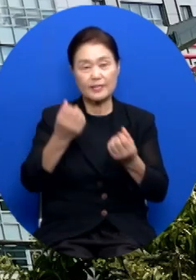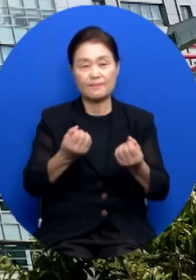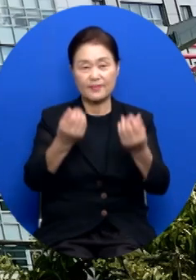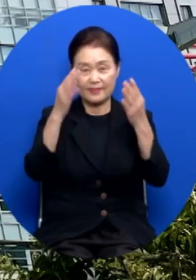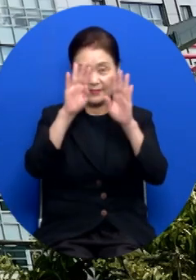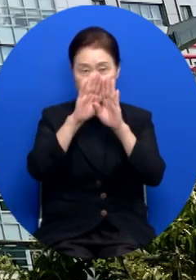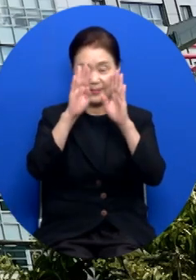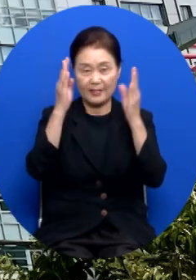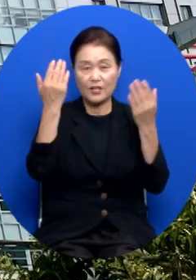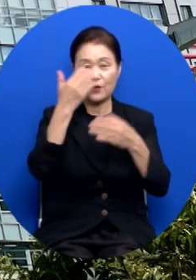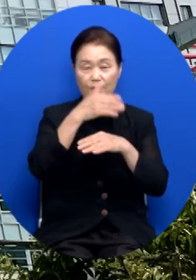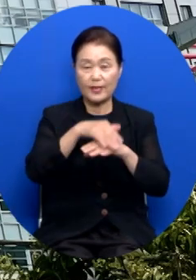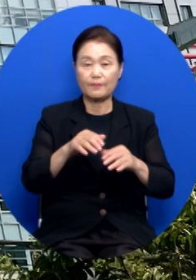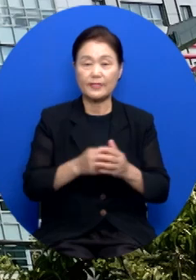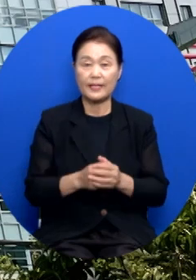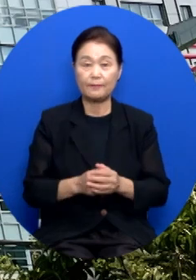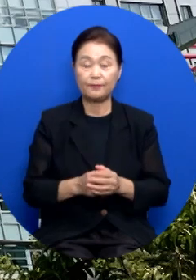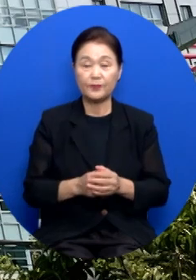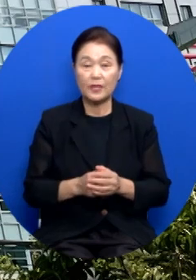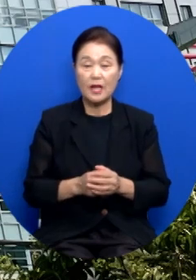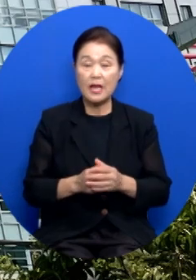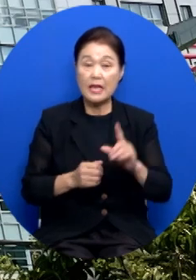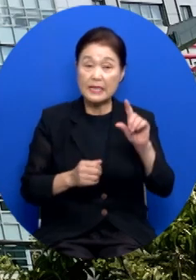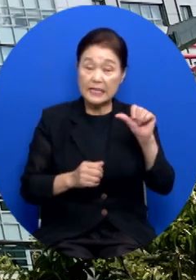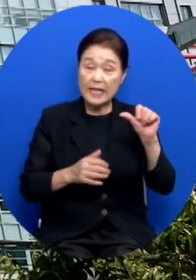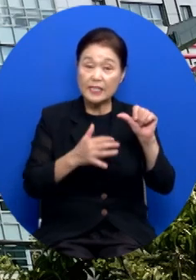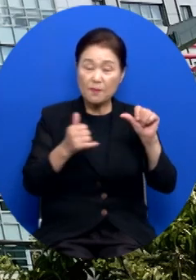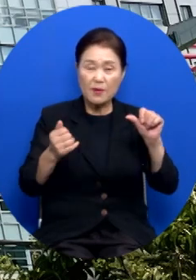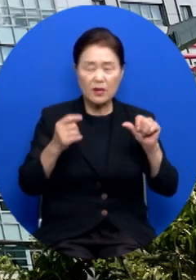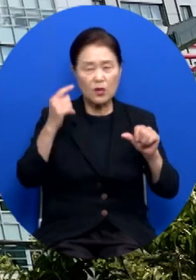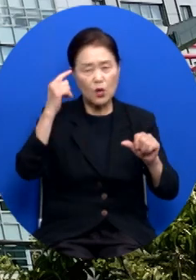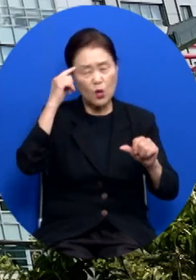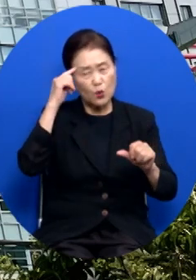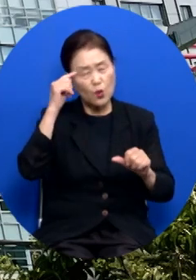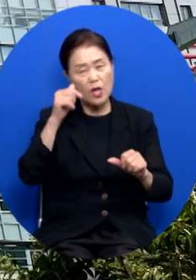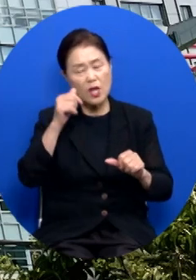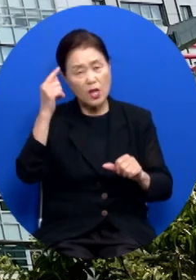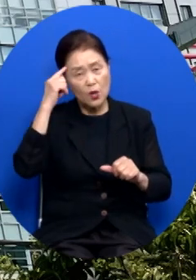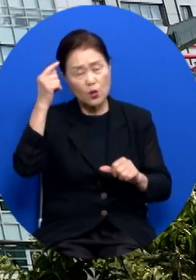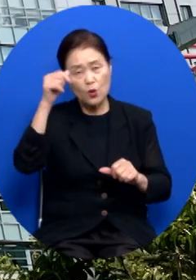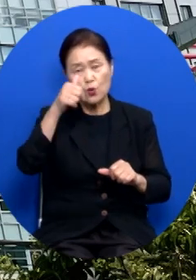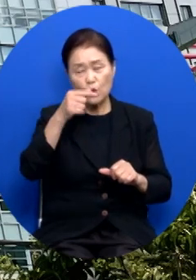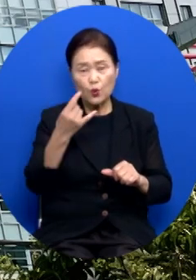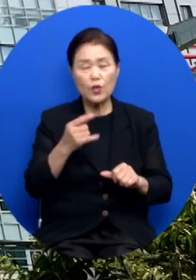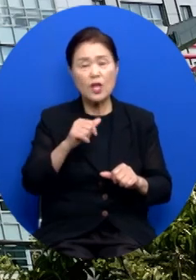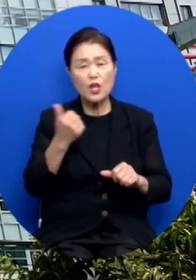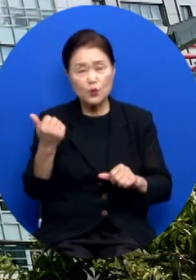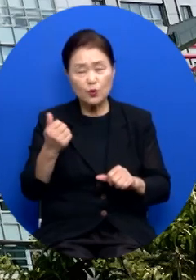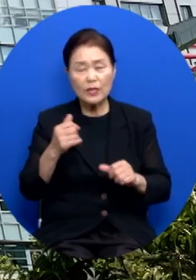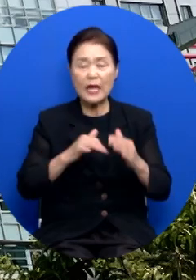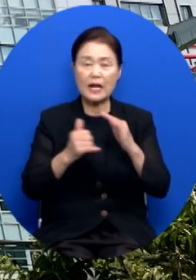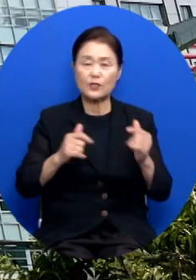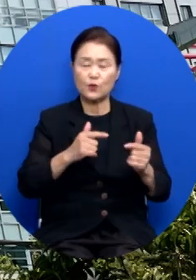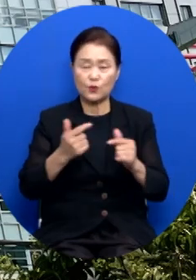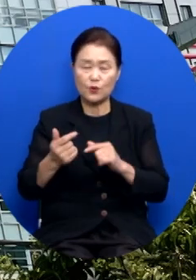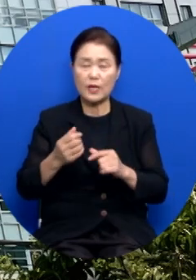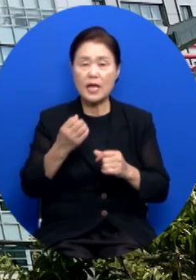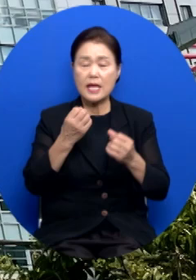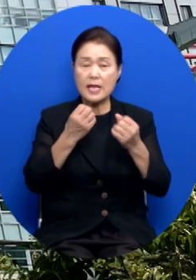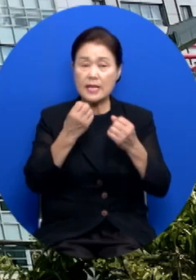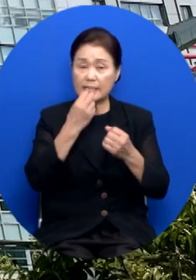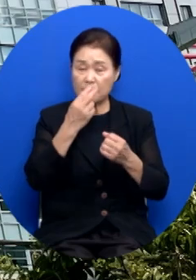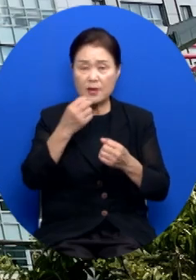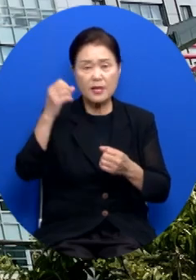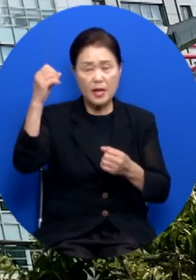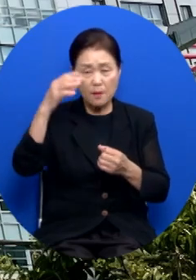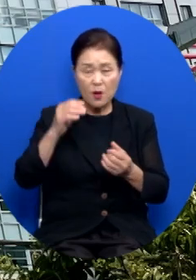개최합니다. 기념식에서는 15명의 뇌사 기증인 유가족에게 생명의 별을 전달하고 생존